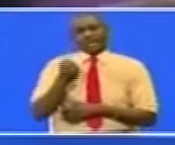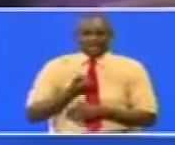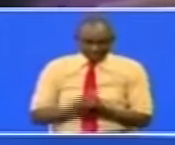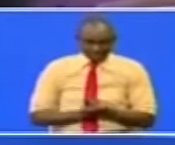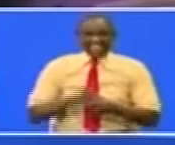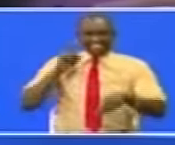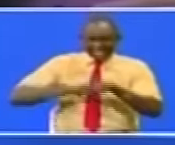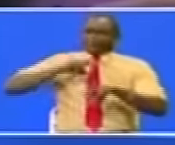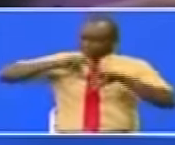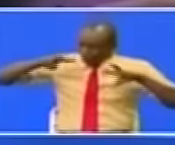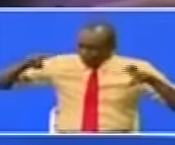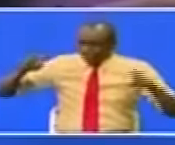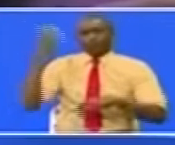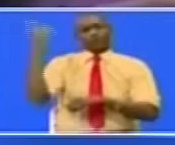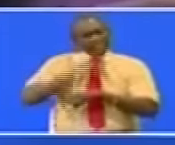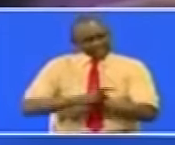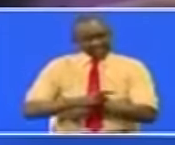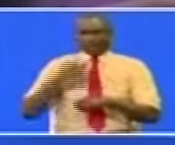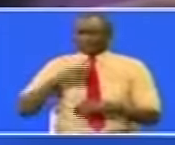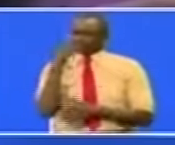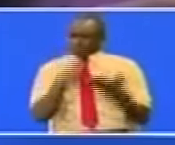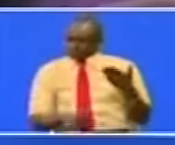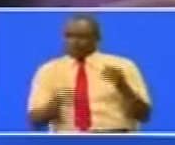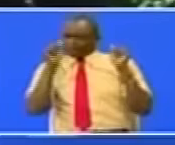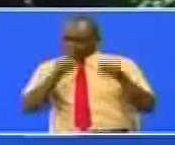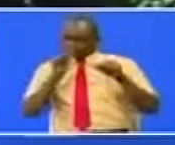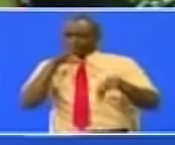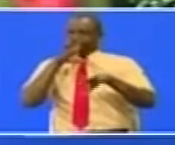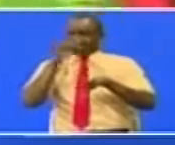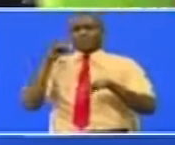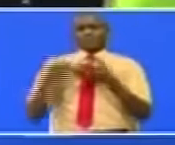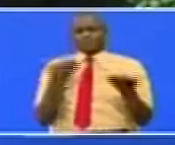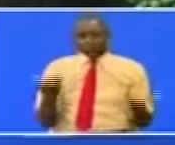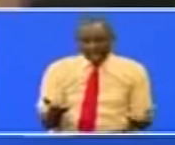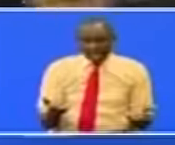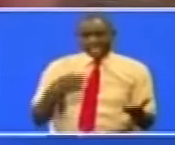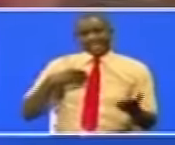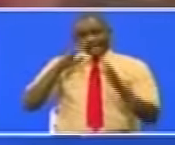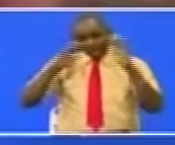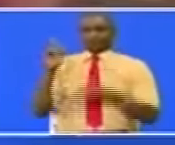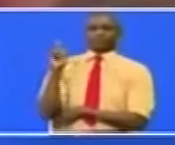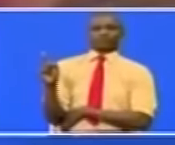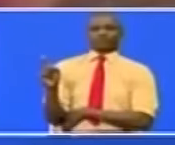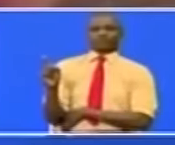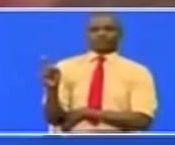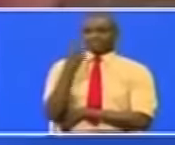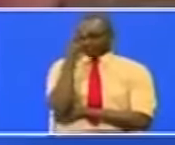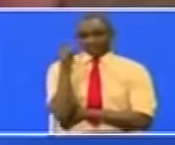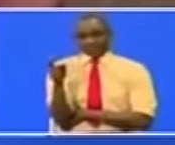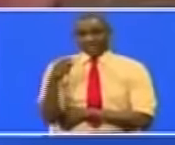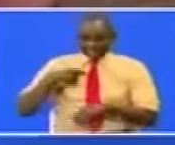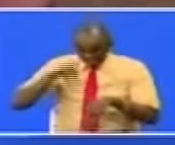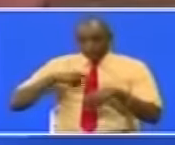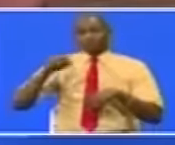ya msaki zilwa arifu wan kijiji kuhusu uwezo Wa kump mtoto huyo kwenye boma la msh kiwa nenda kuchuk kua